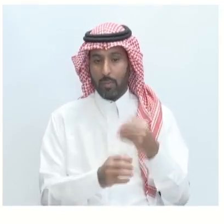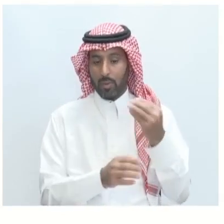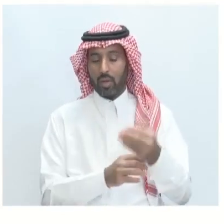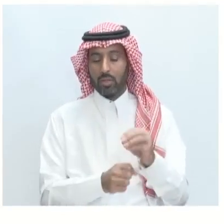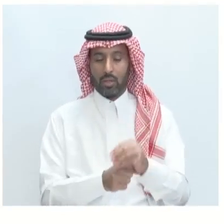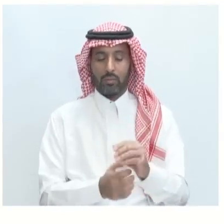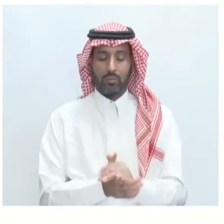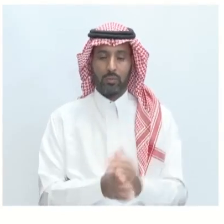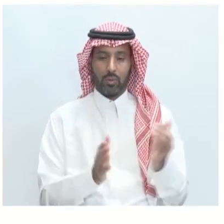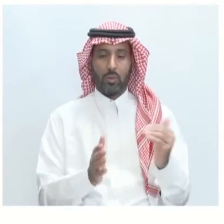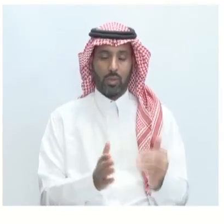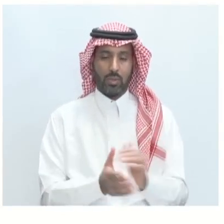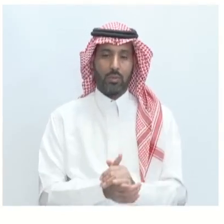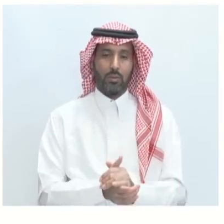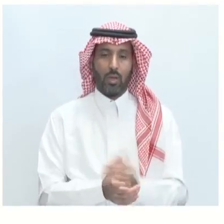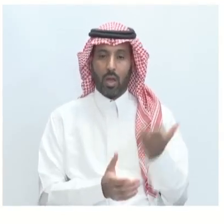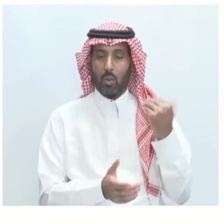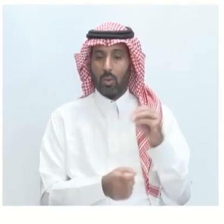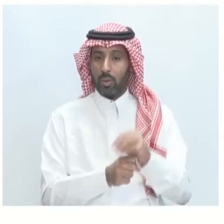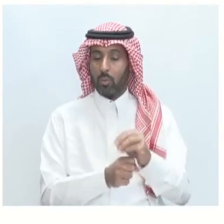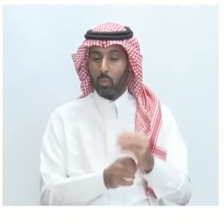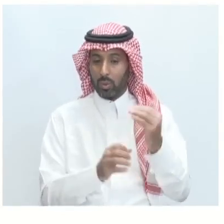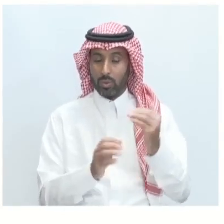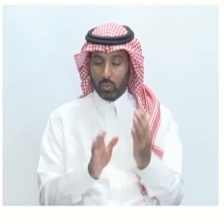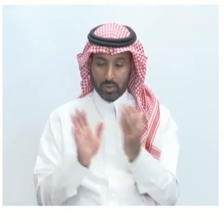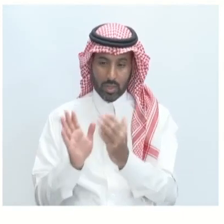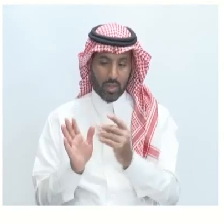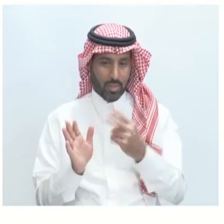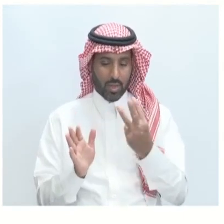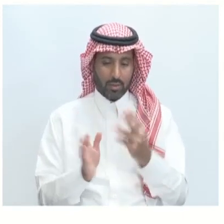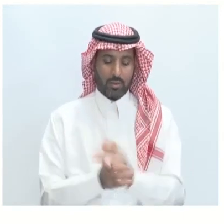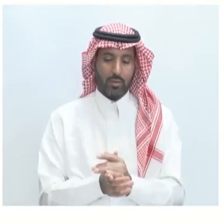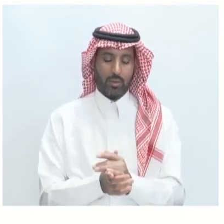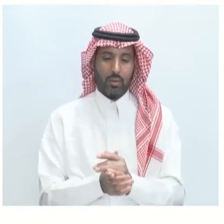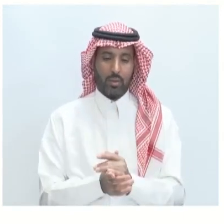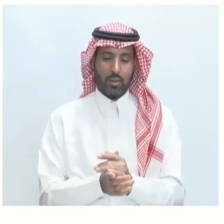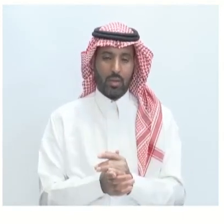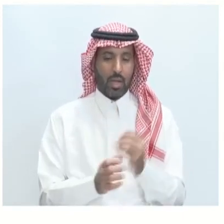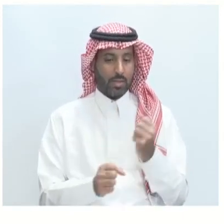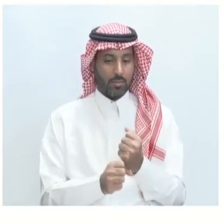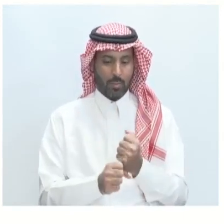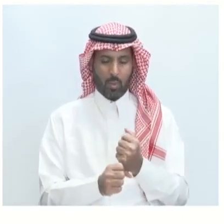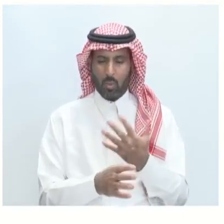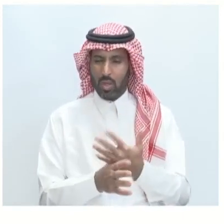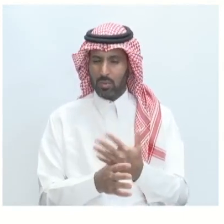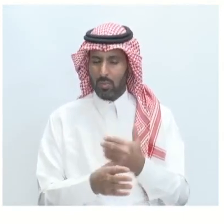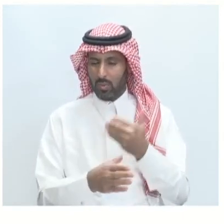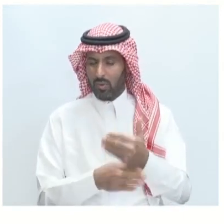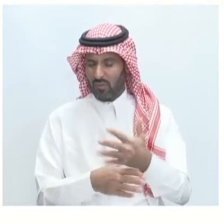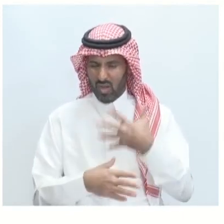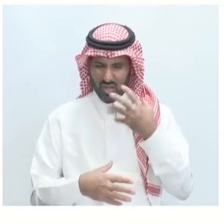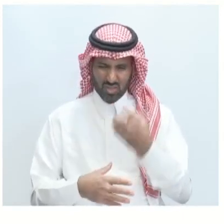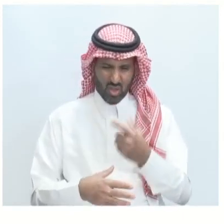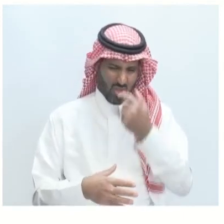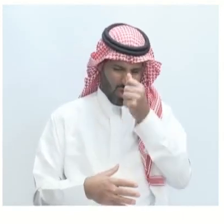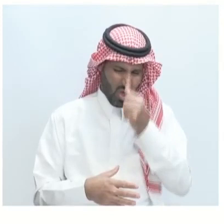تعرفتوا طبعا هذا الدرس قبل ذلك هو من الوحده الثالثه الدوافع والانفعالات الموضوع الرابع